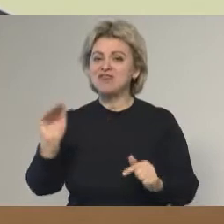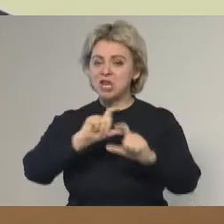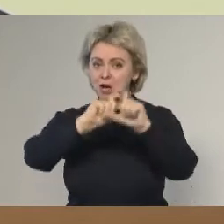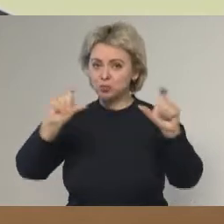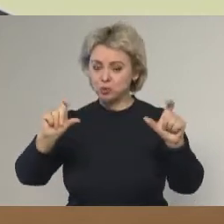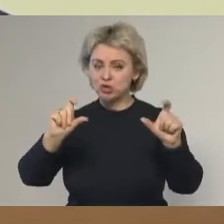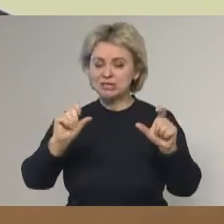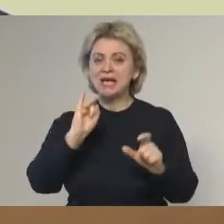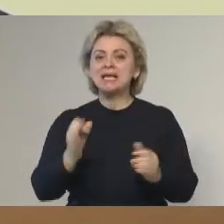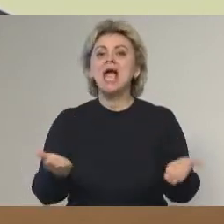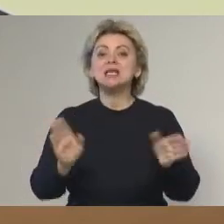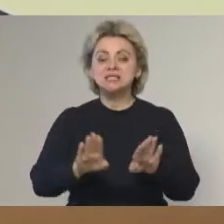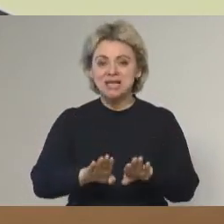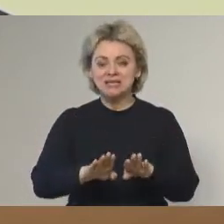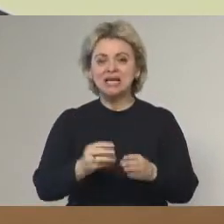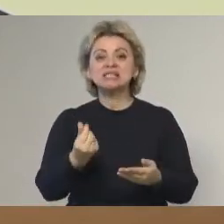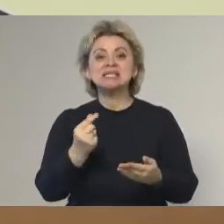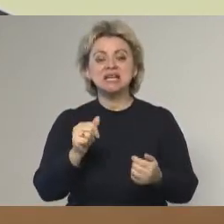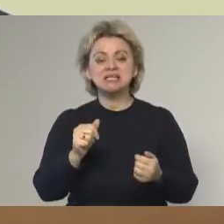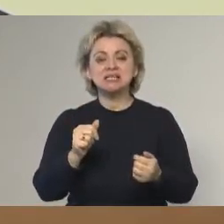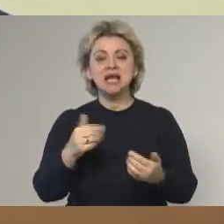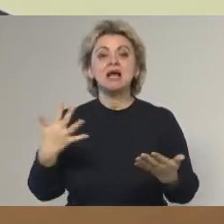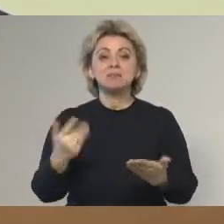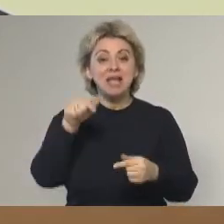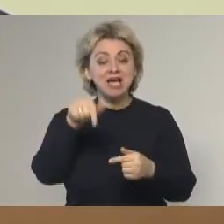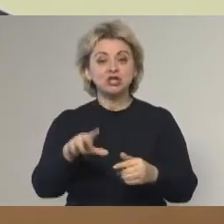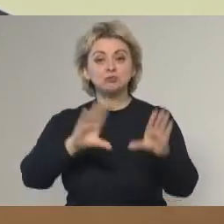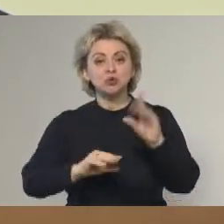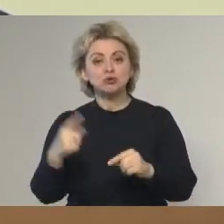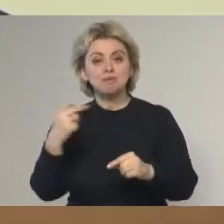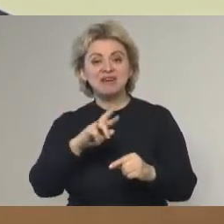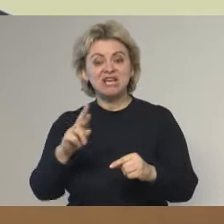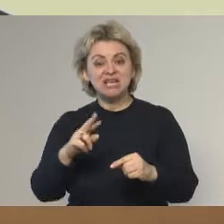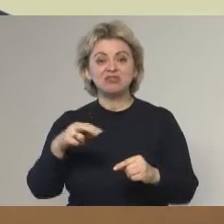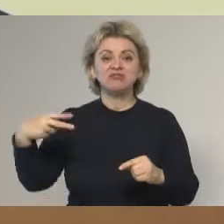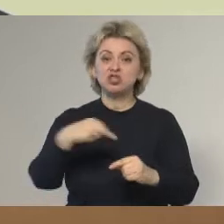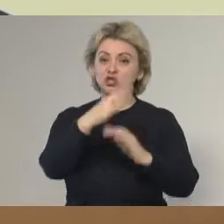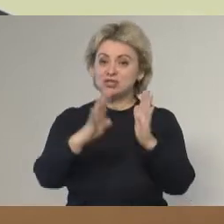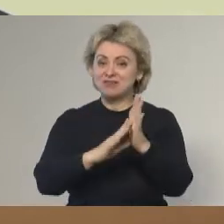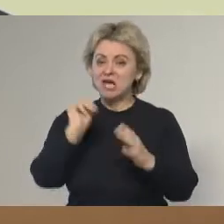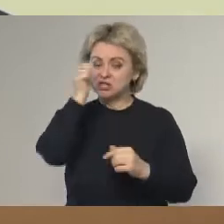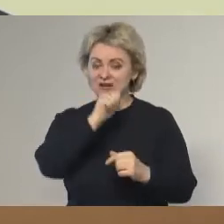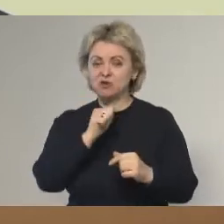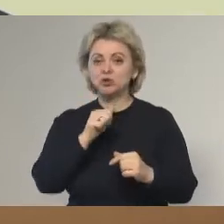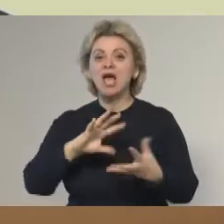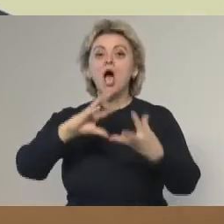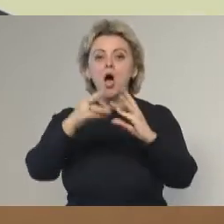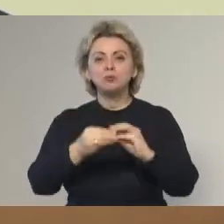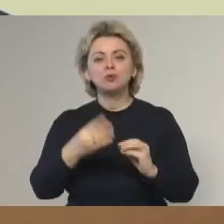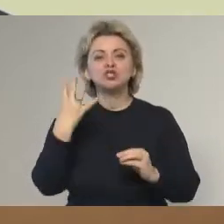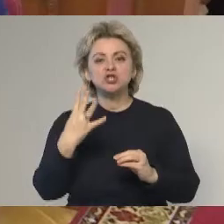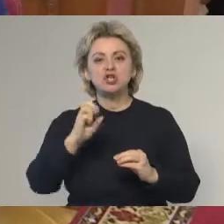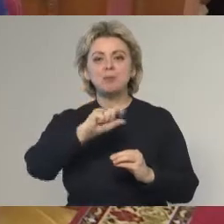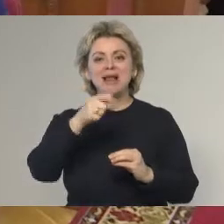бюджета, и остатки средств на едином счете на 1 января 2019 года в объеме